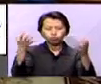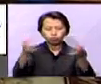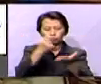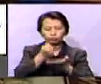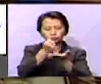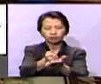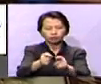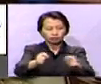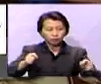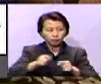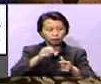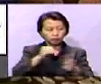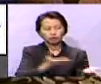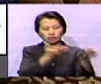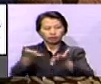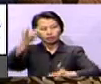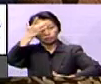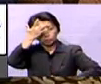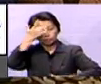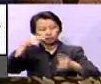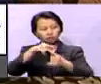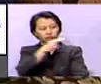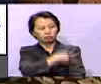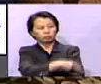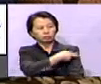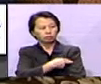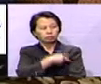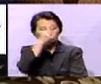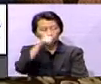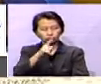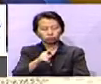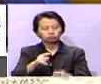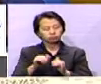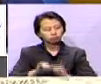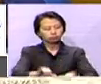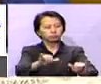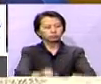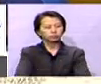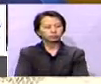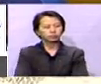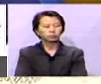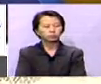bantuan setempat dan membawa pesakit ke hospital sebagai langkah seterusnya.